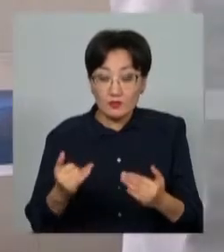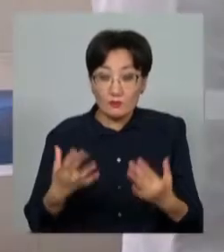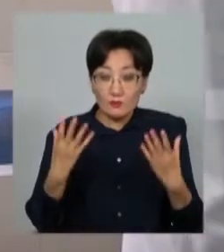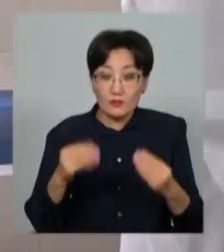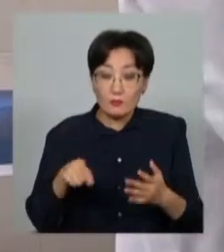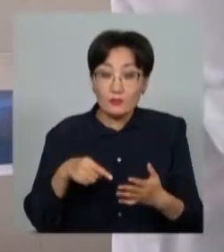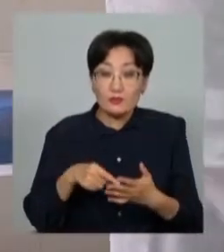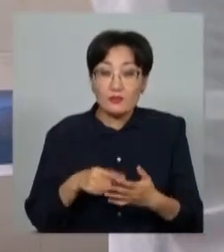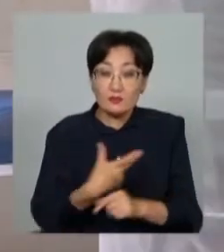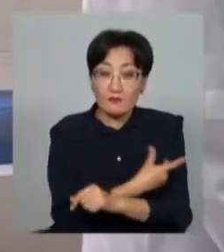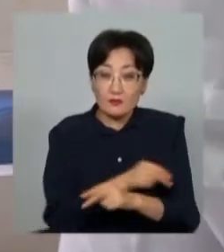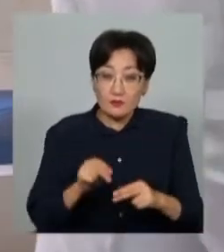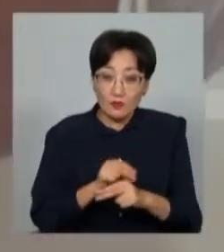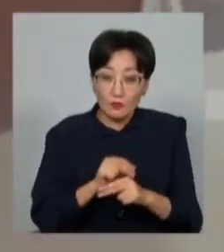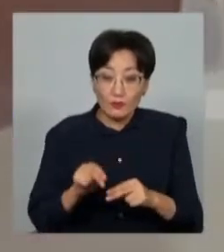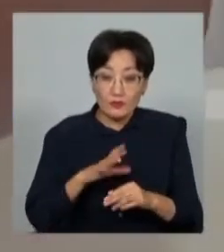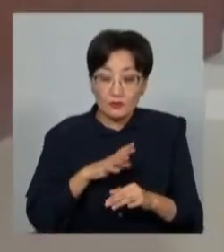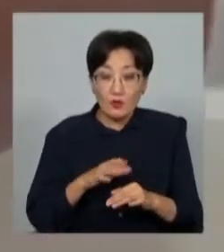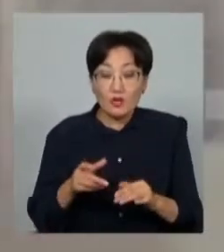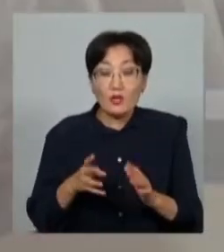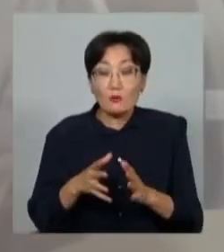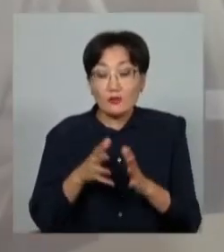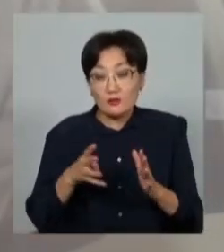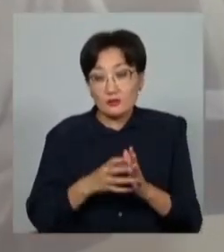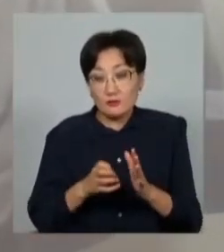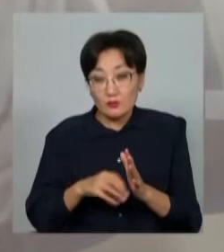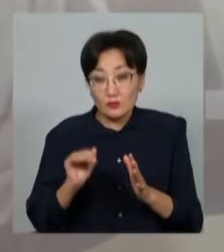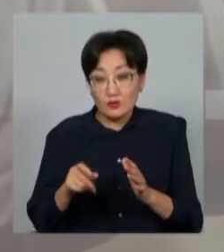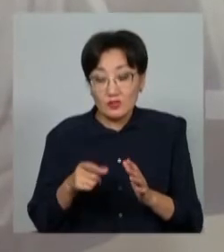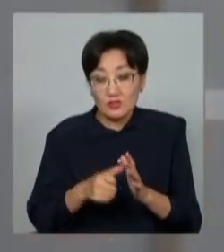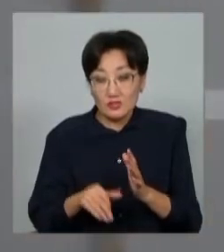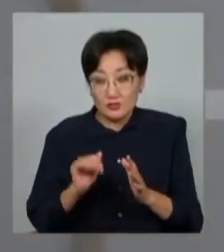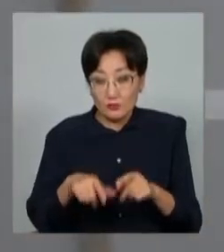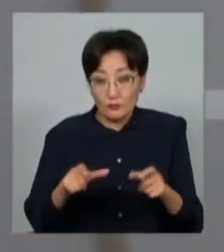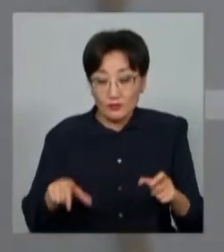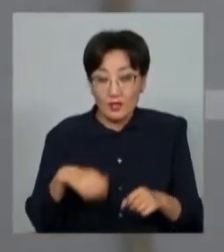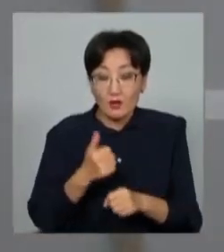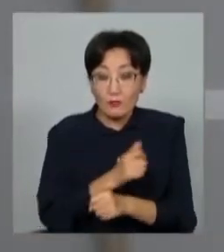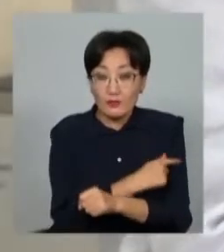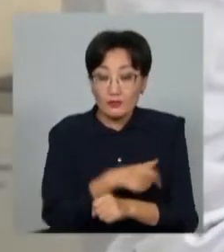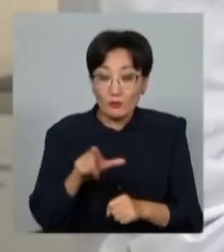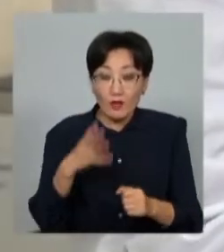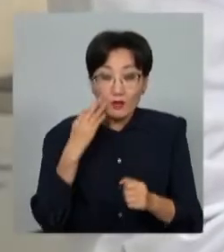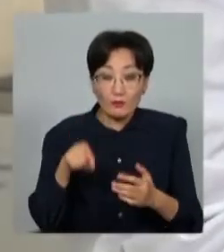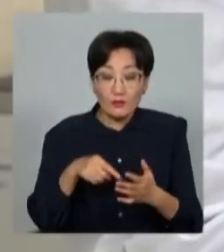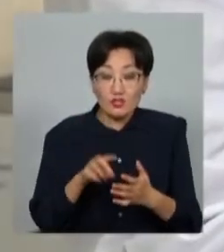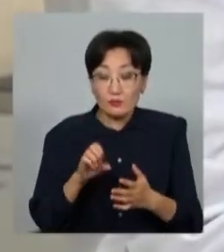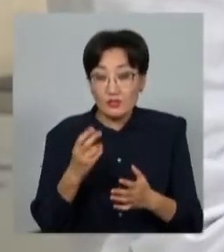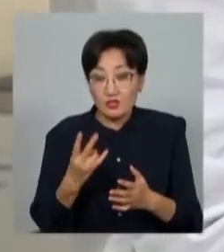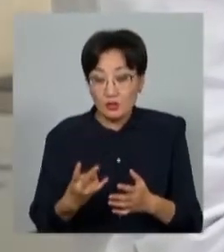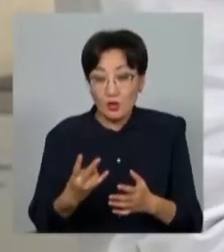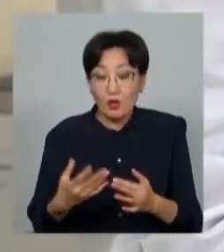сегодня в мегаполисе вакцинация охвачена более 960 тысяч человек. По словам главного санврача Алматы Жандарбека